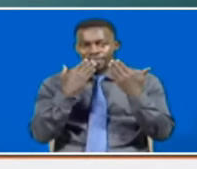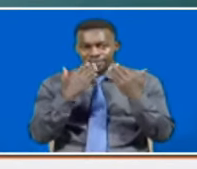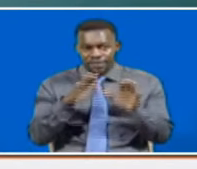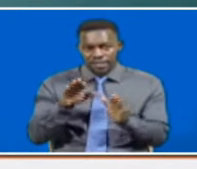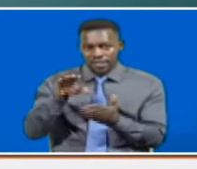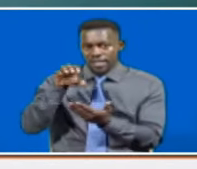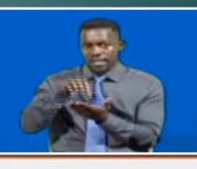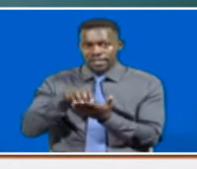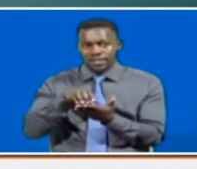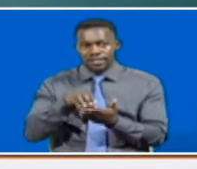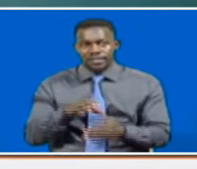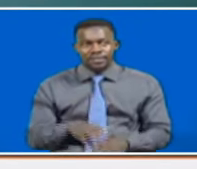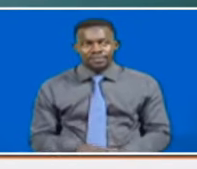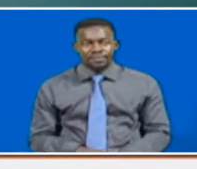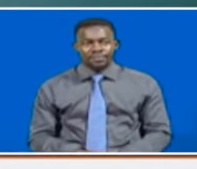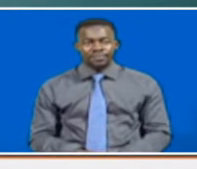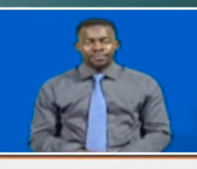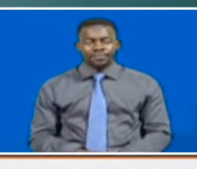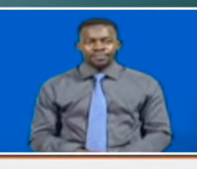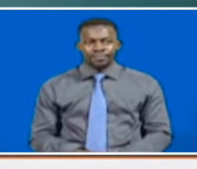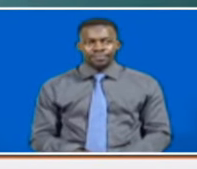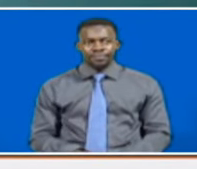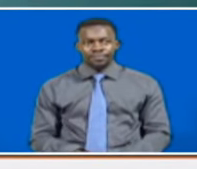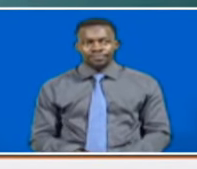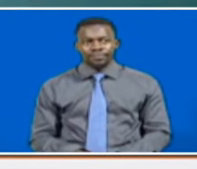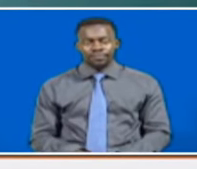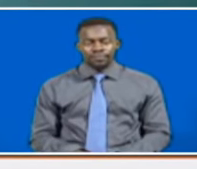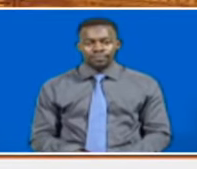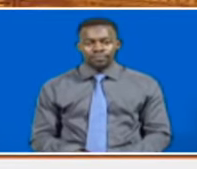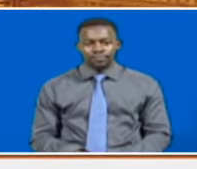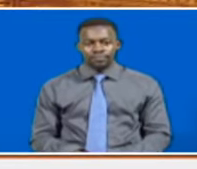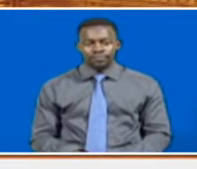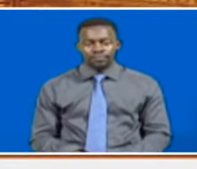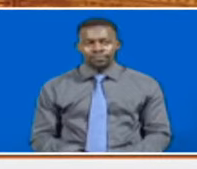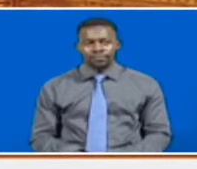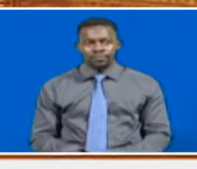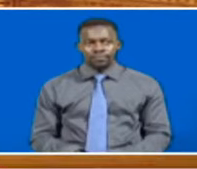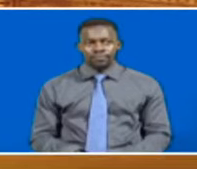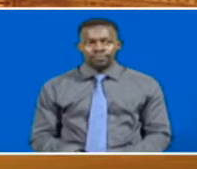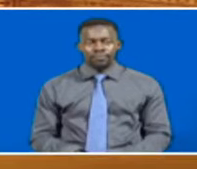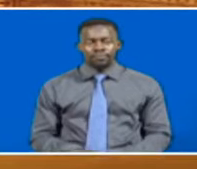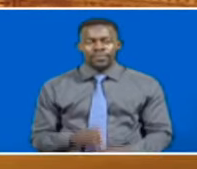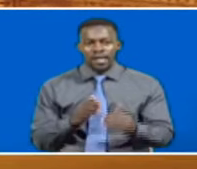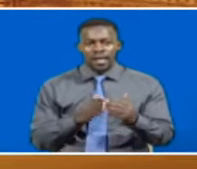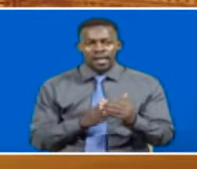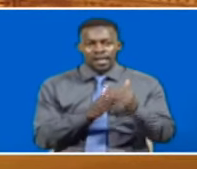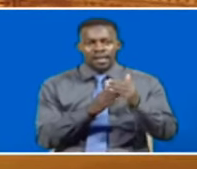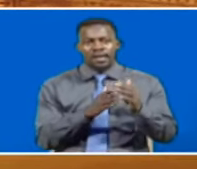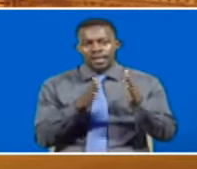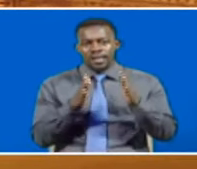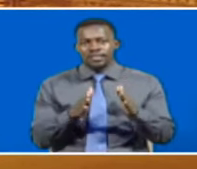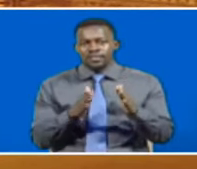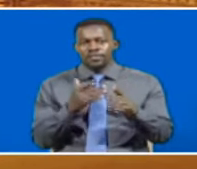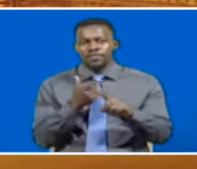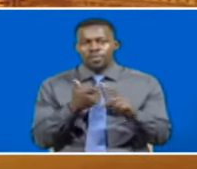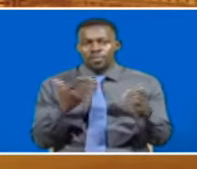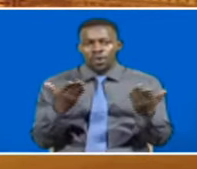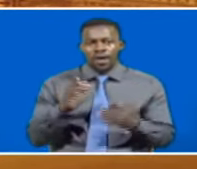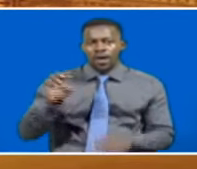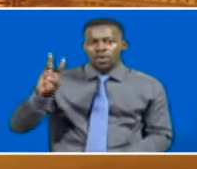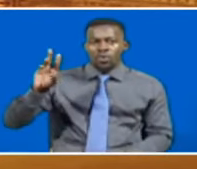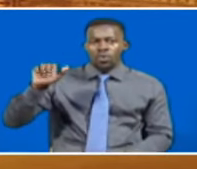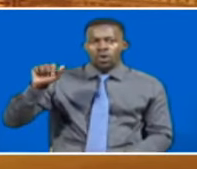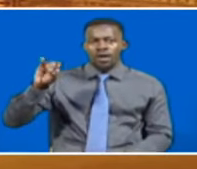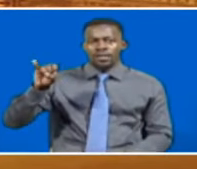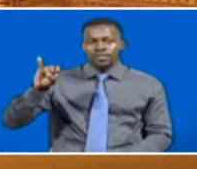Steven Zioka, KTN News, Kitui. Na wazee kutoka kaunti ya Wajir wameitaka serikali ya kaunti kuwa